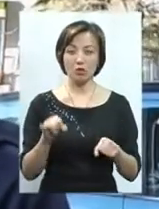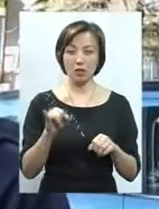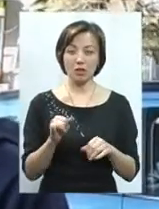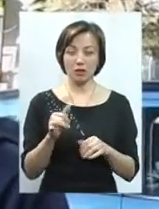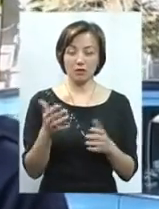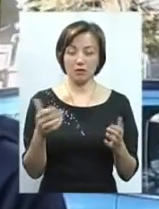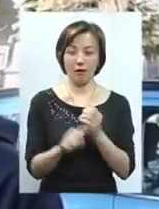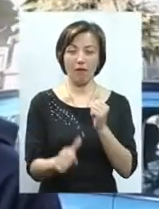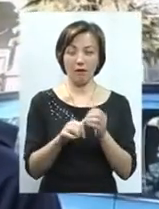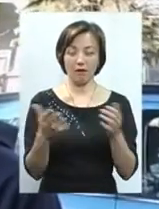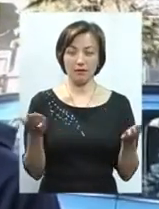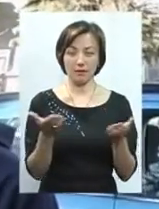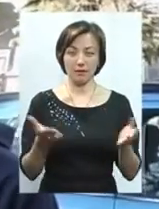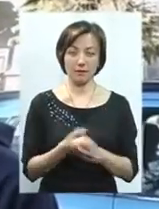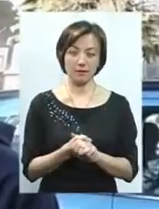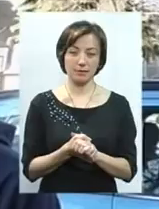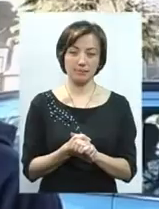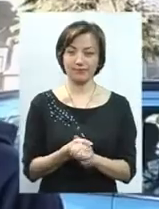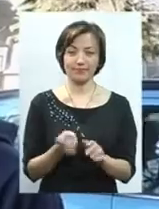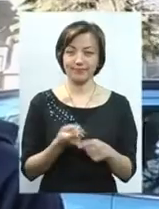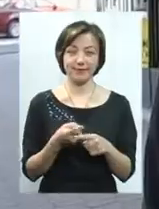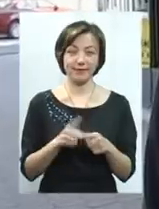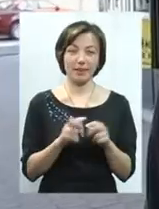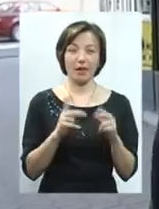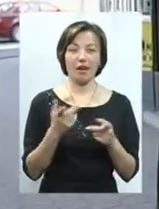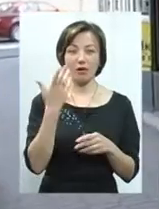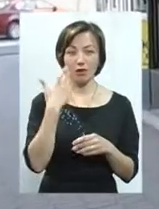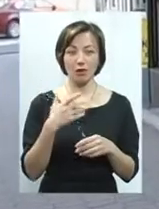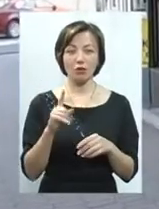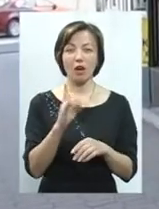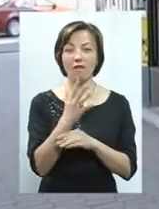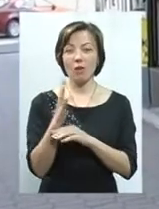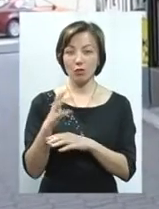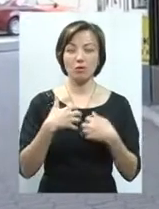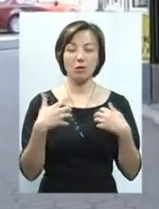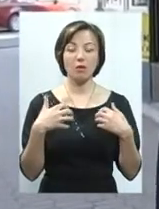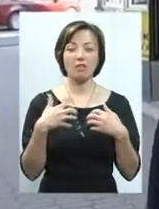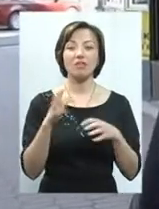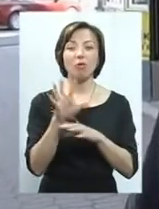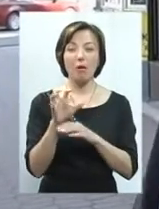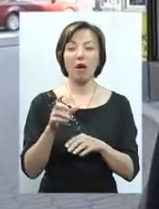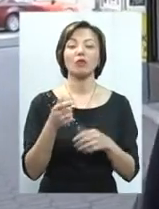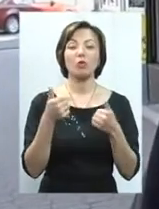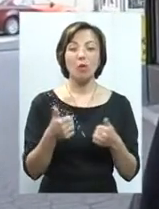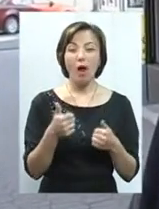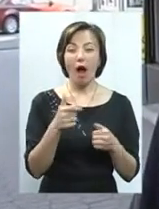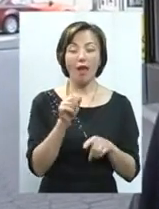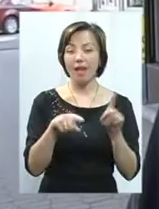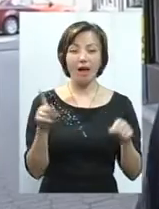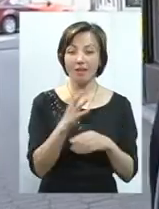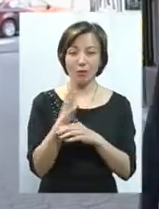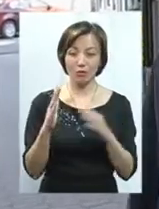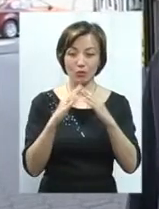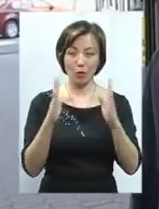нагадити десь. Ну, це як коли. То, що вони їх вигулюють, це вже добре, тому що деякі взагалі їх не вигулюють, тримають в